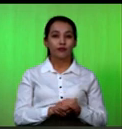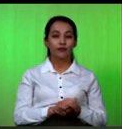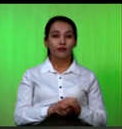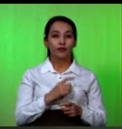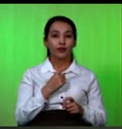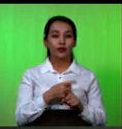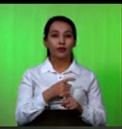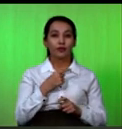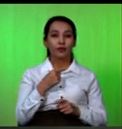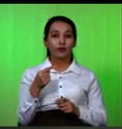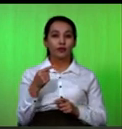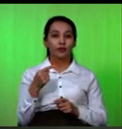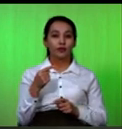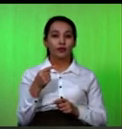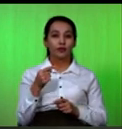X ayru